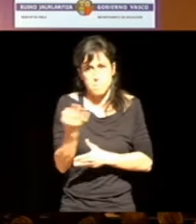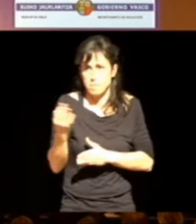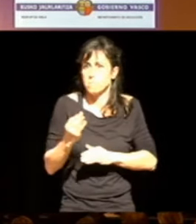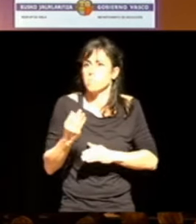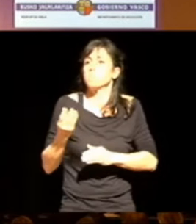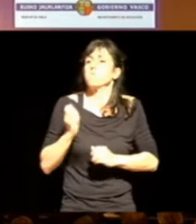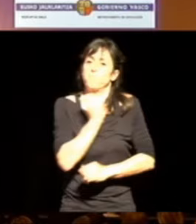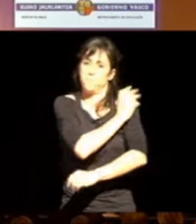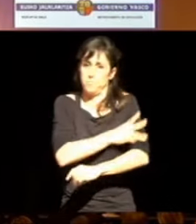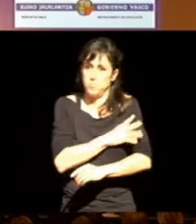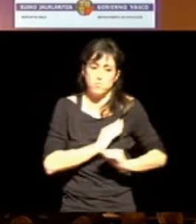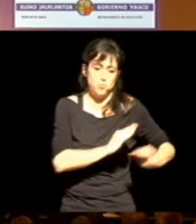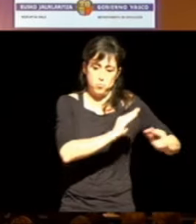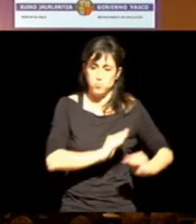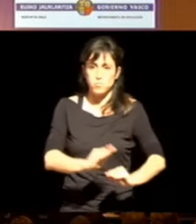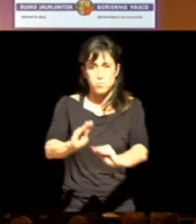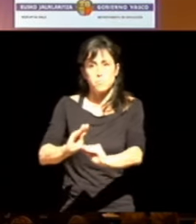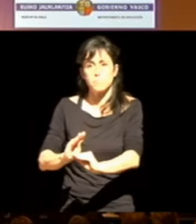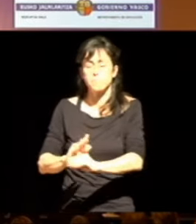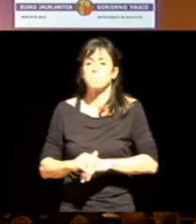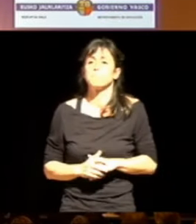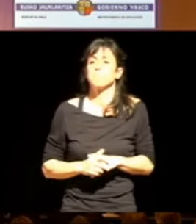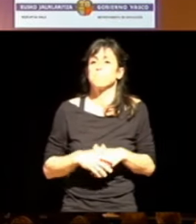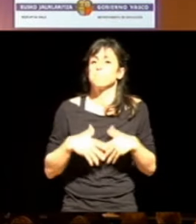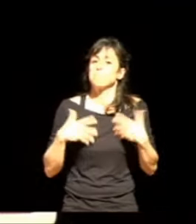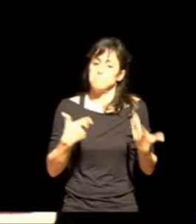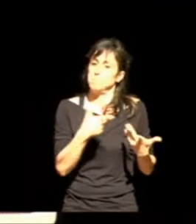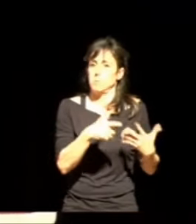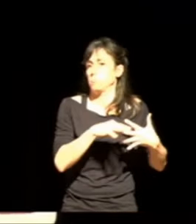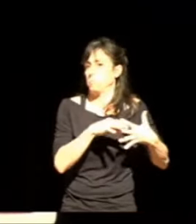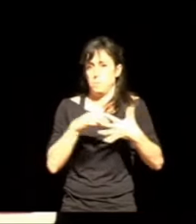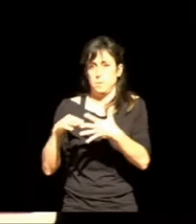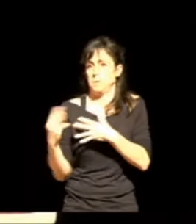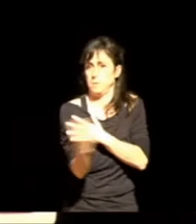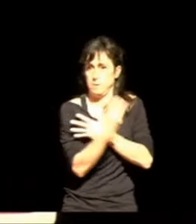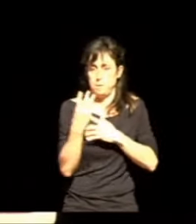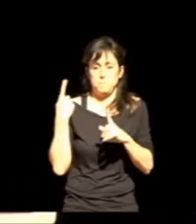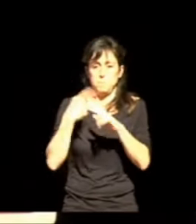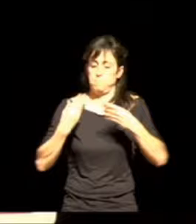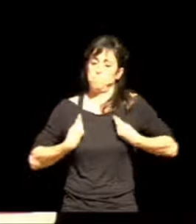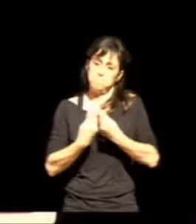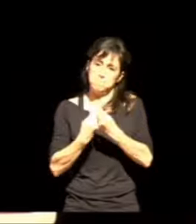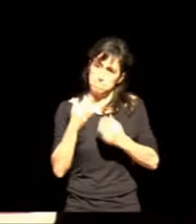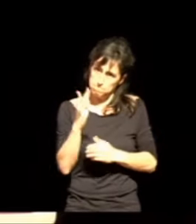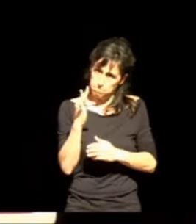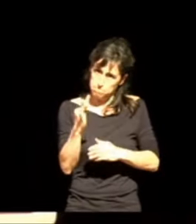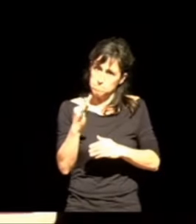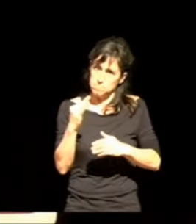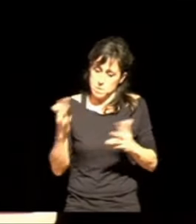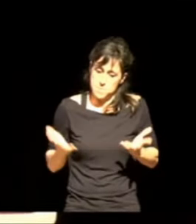zerreginak, baina egia zan, funtsezko eragileak direla bizikidetza positiboa kudeatzeko eta baita ere